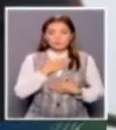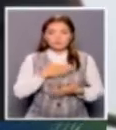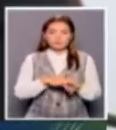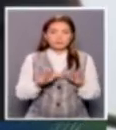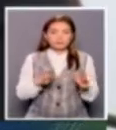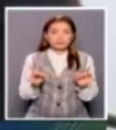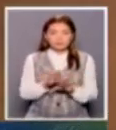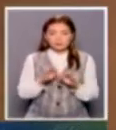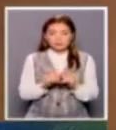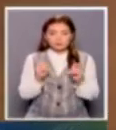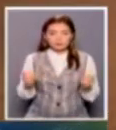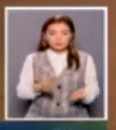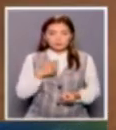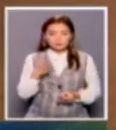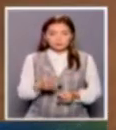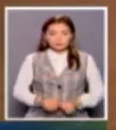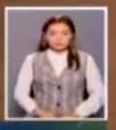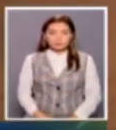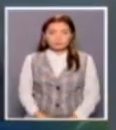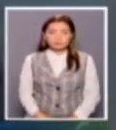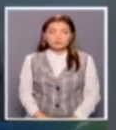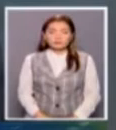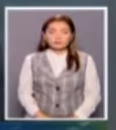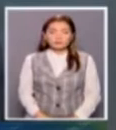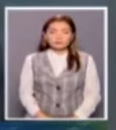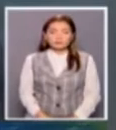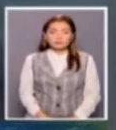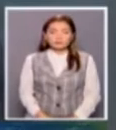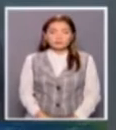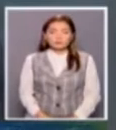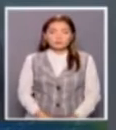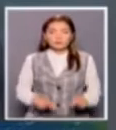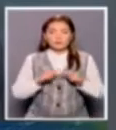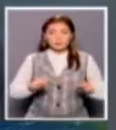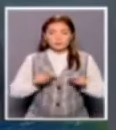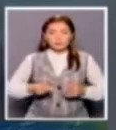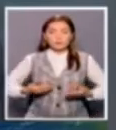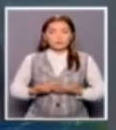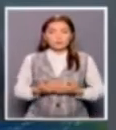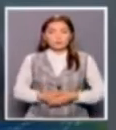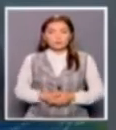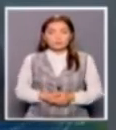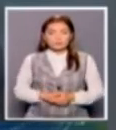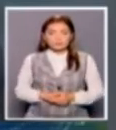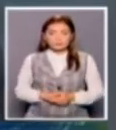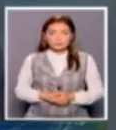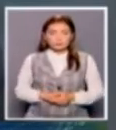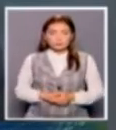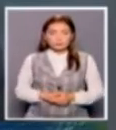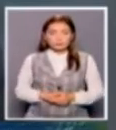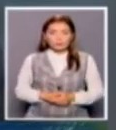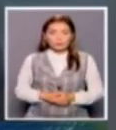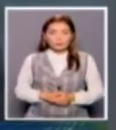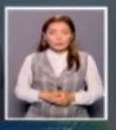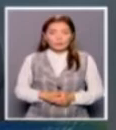алған өлеңді оқып талдап берді. Дүниеде ұстаз болу дегенді әсем айту демеу